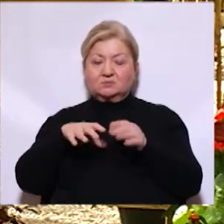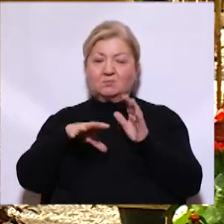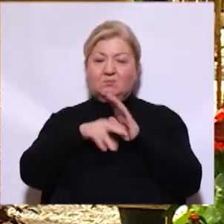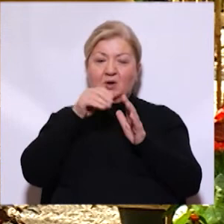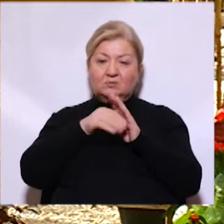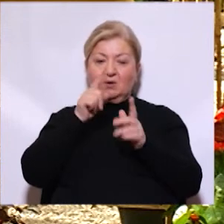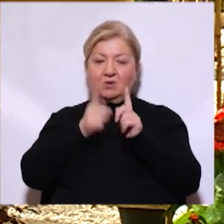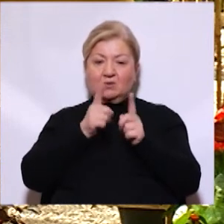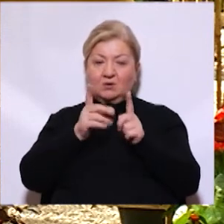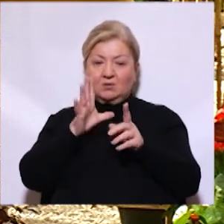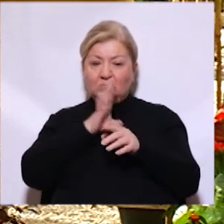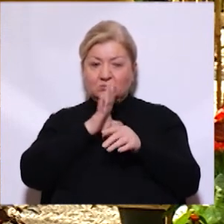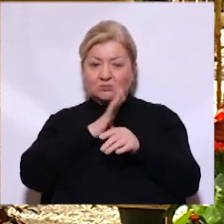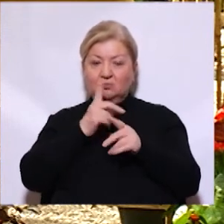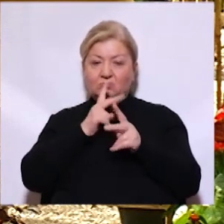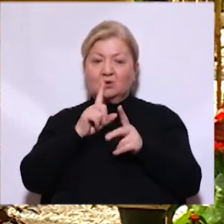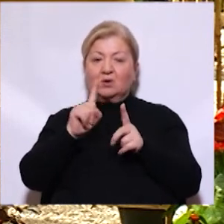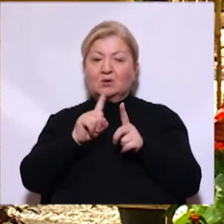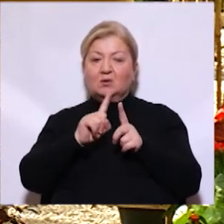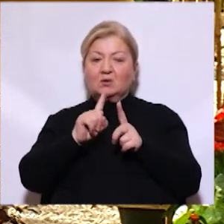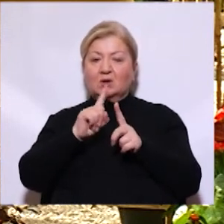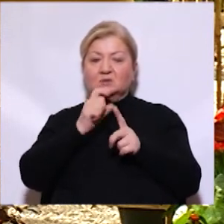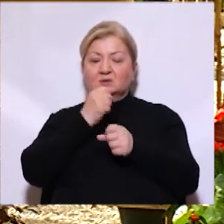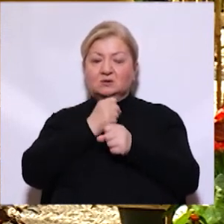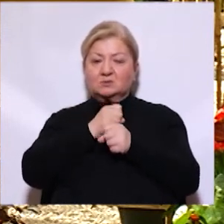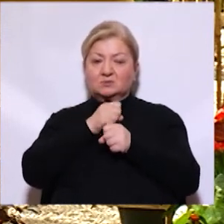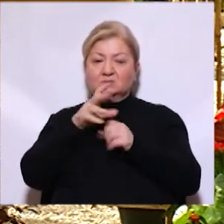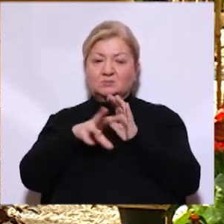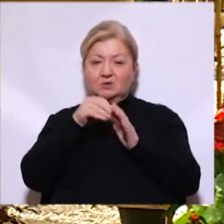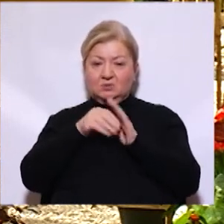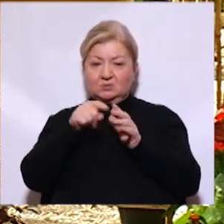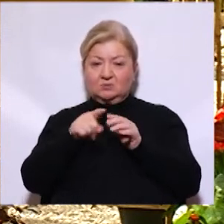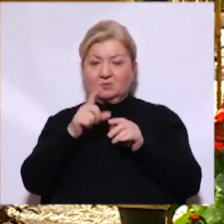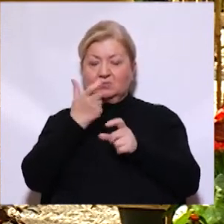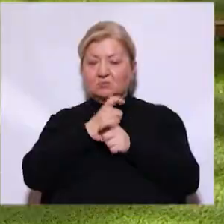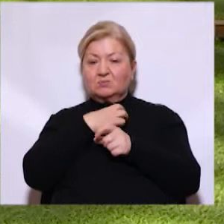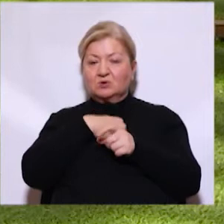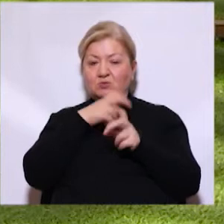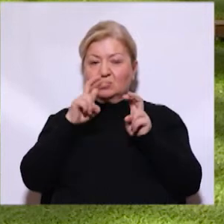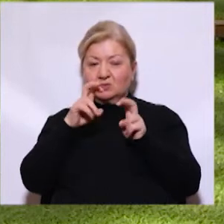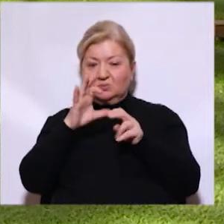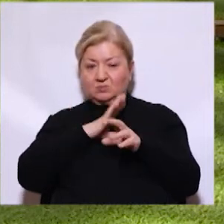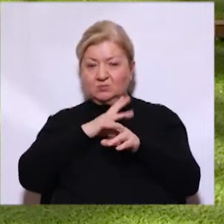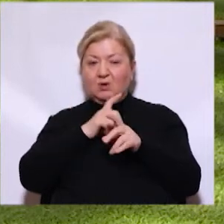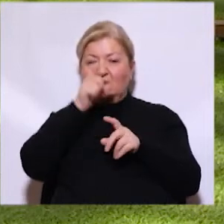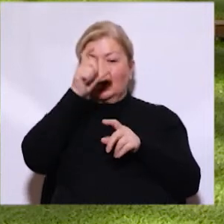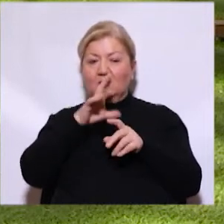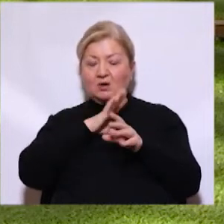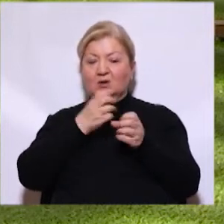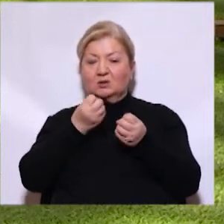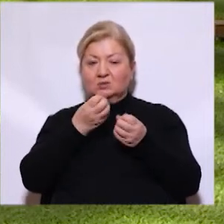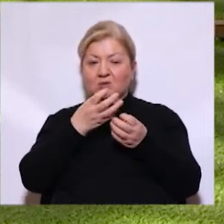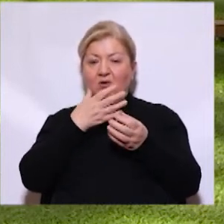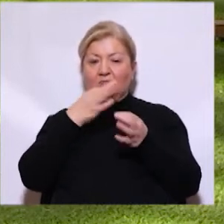რეალურად იყოს და აღსრულდეს, რა როლი აქვს არჩევნებს, ხო, ეს ძალიან მნიშვნელოვანი თემა არის. ასევე ვილაპარაკეთ ხელისუფლების შტოებზე,